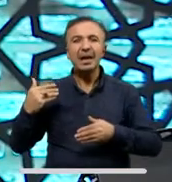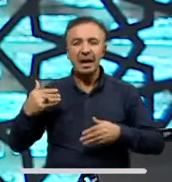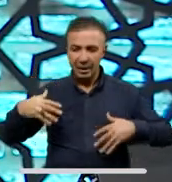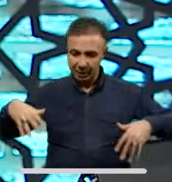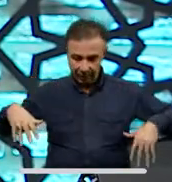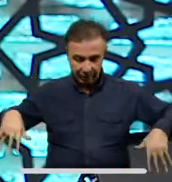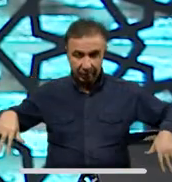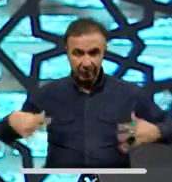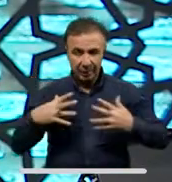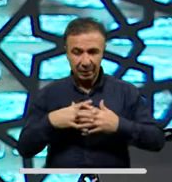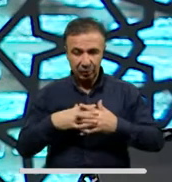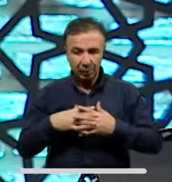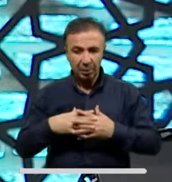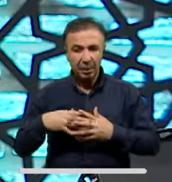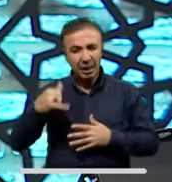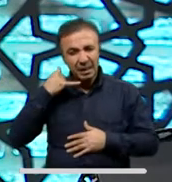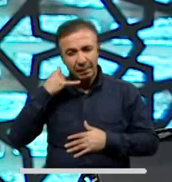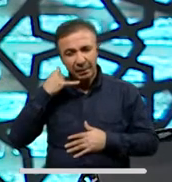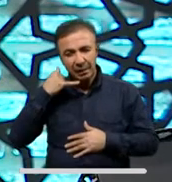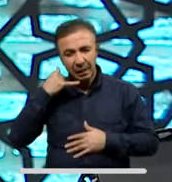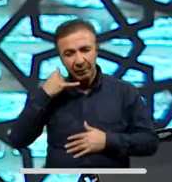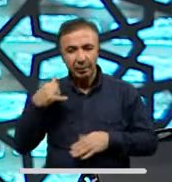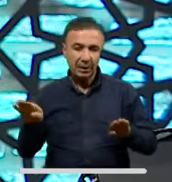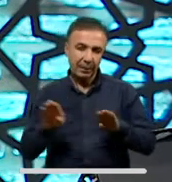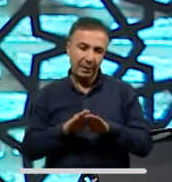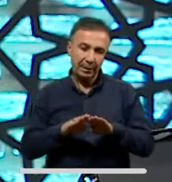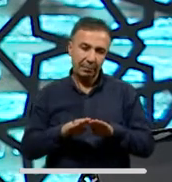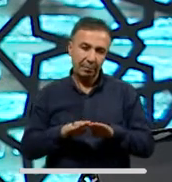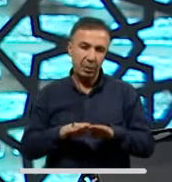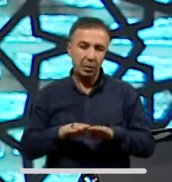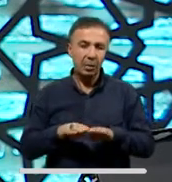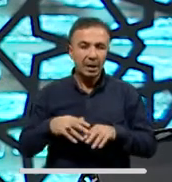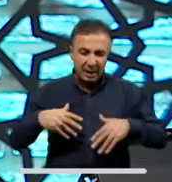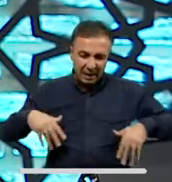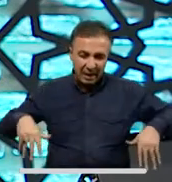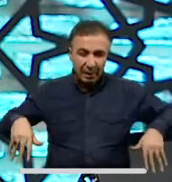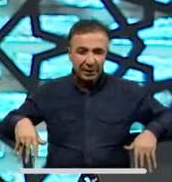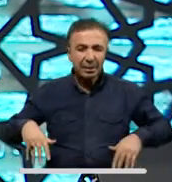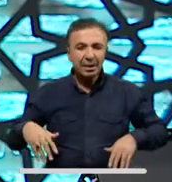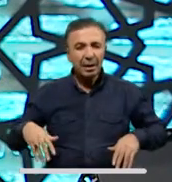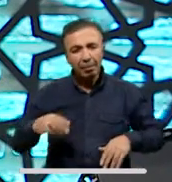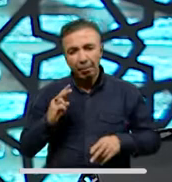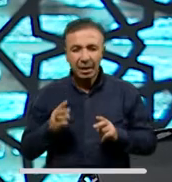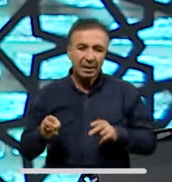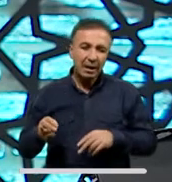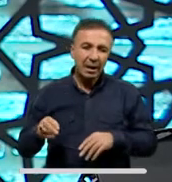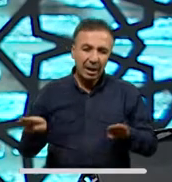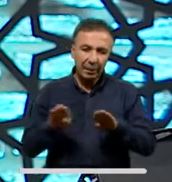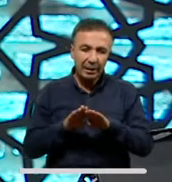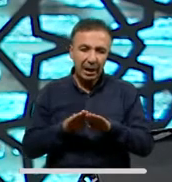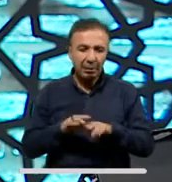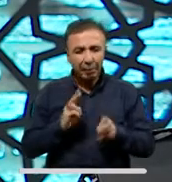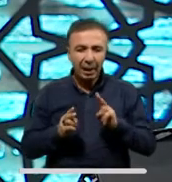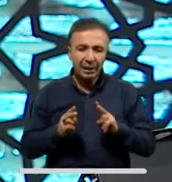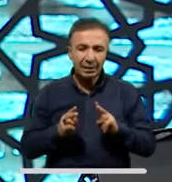ve düzgün tutalım Lütfen cep telefonlarımızı kapatalım birçok cemaatimiz kapatır ama bazen unutanlar veya bu çağrıya çok fazla kulak